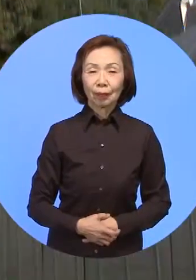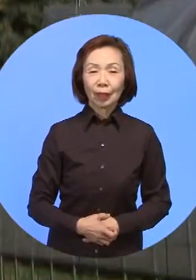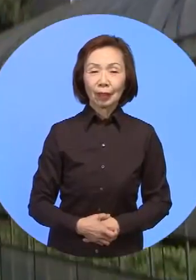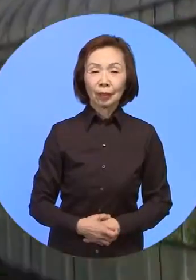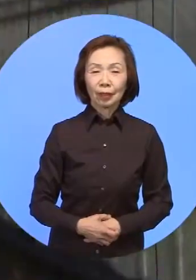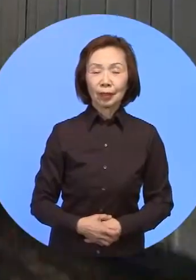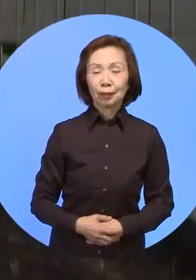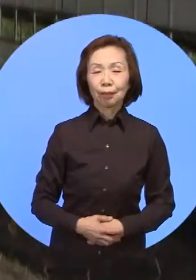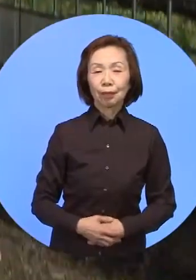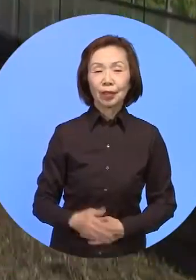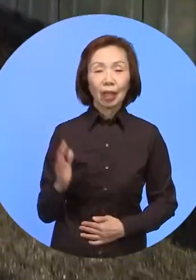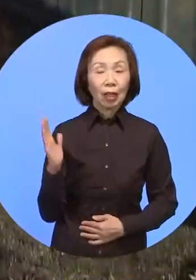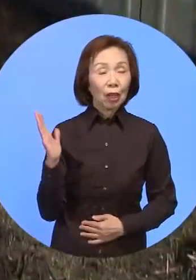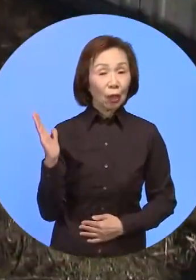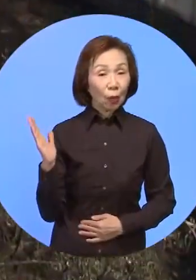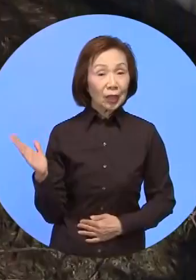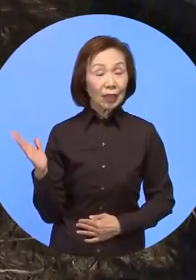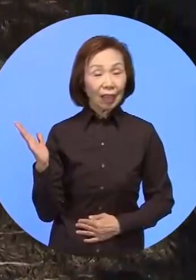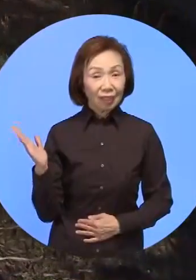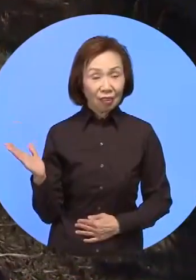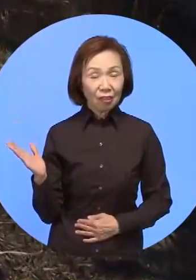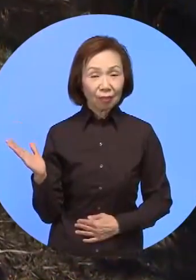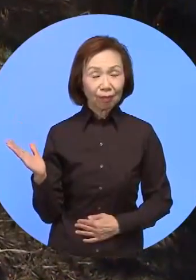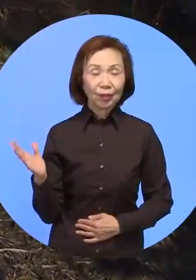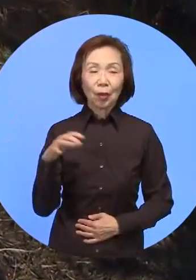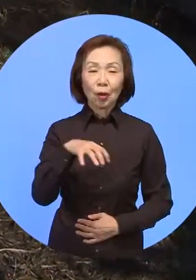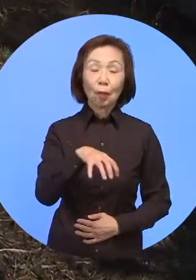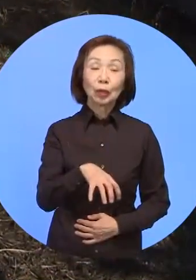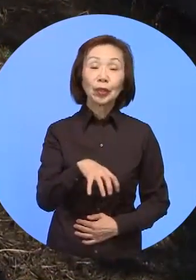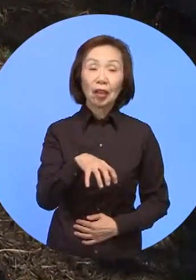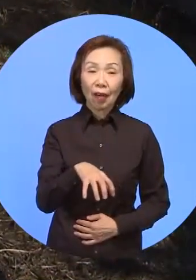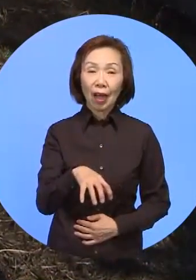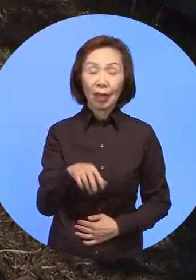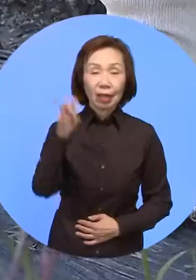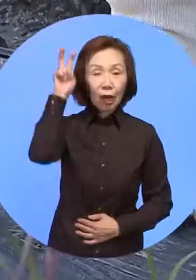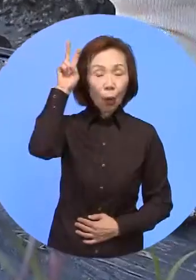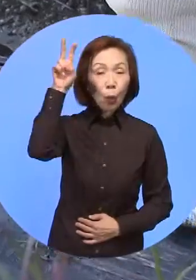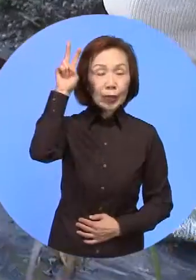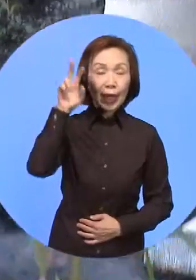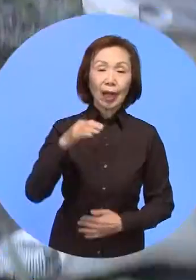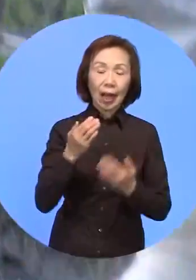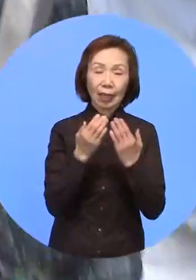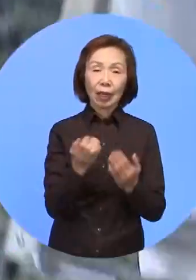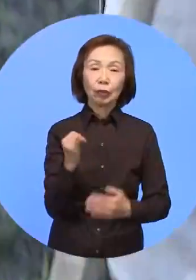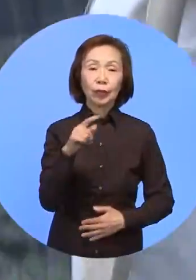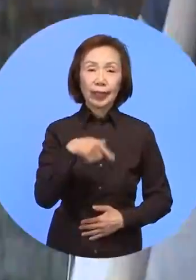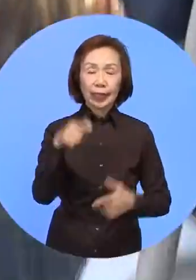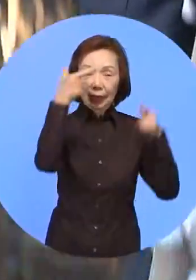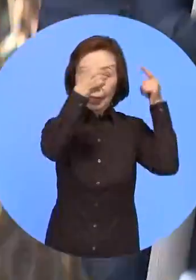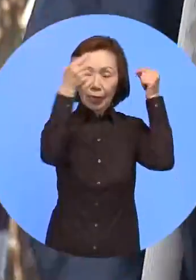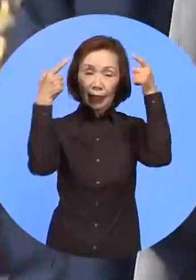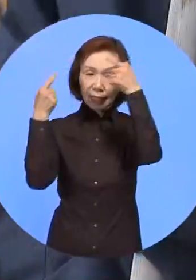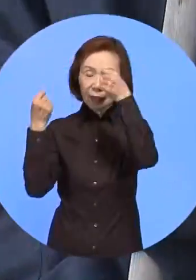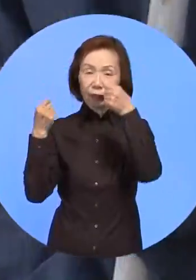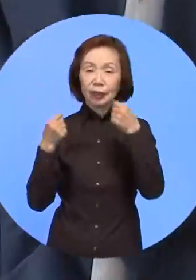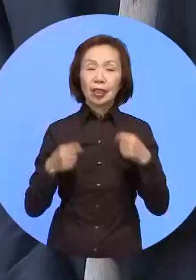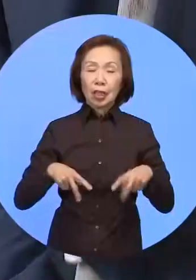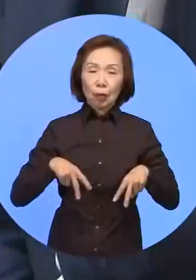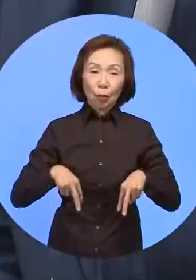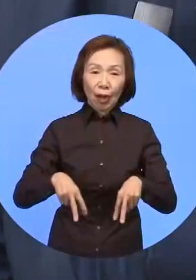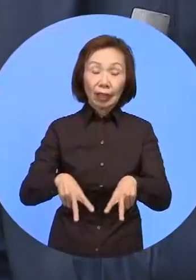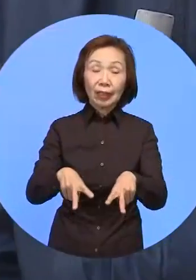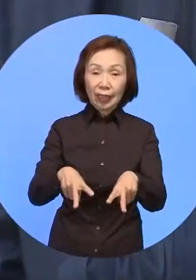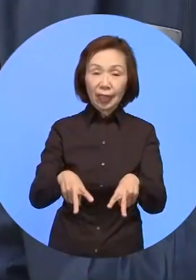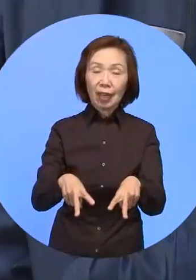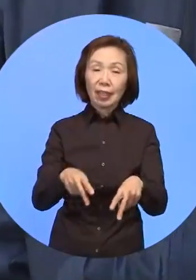スイタクワイ保存殿に指定されているこちらの平野農園では、大阪学院大学の学生やボランティアスタッフ